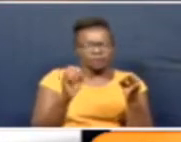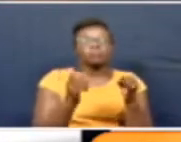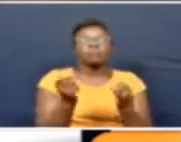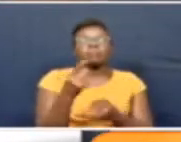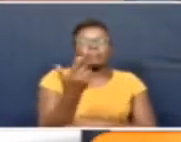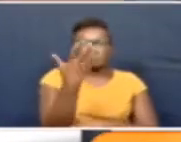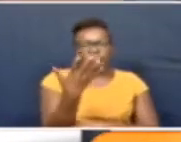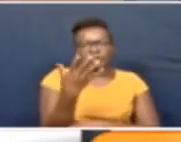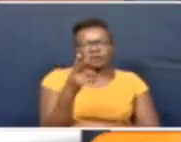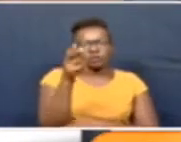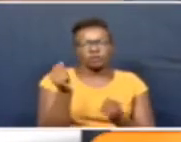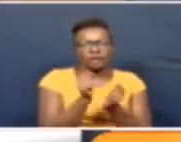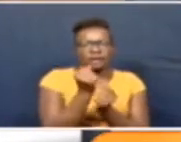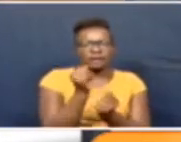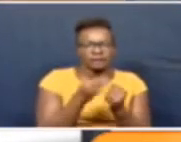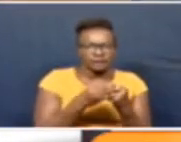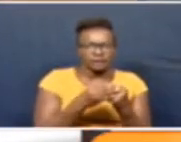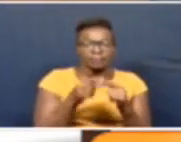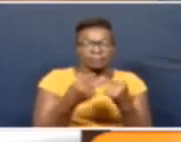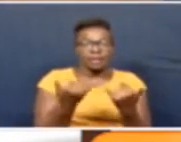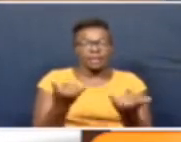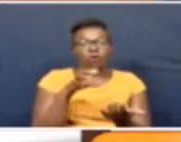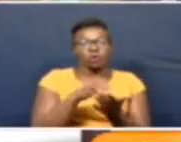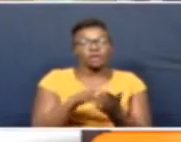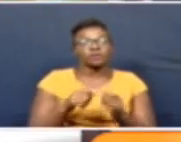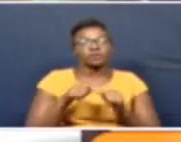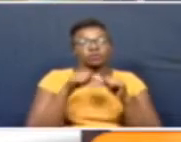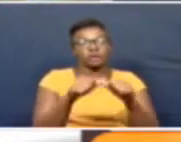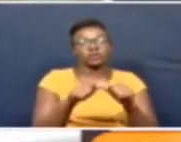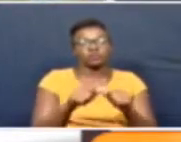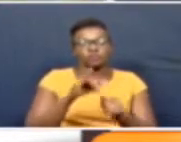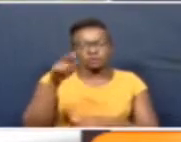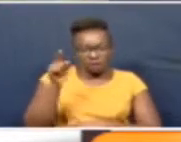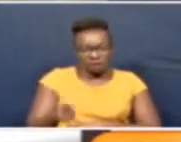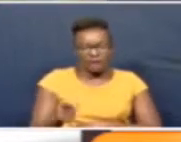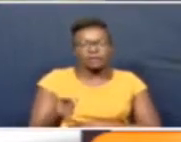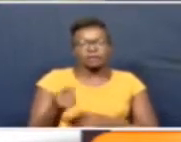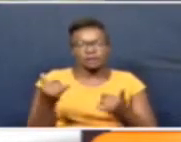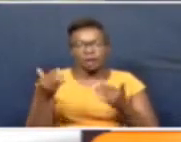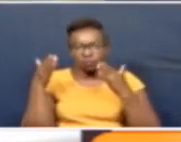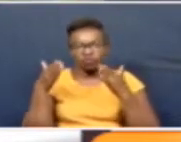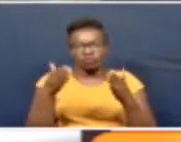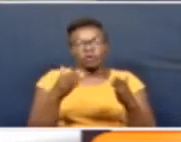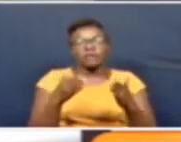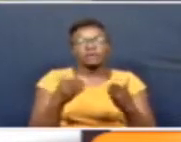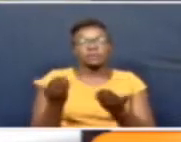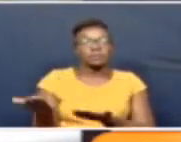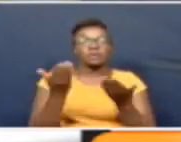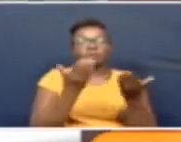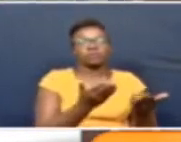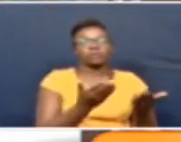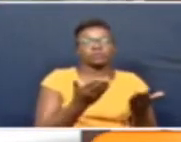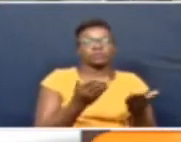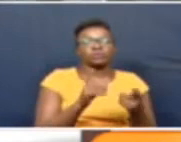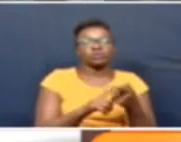2008. Kesi ya Onyancha sasa inaendelea, jaji wa Kianga akielekeza kesi yake kupelekwa mbele ya jaji wa masuala ya jinai